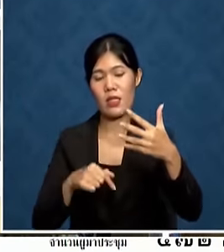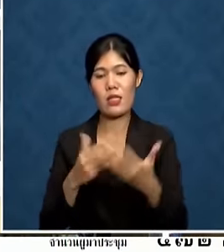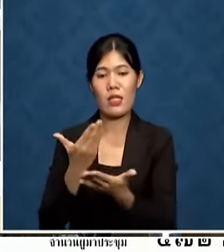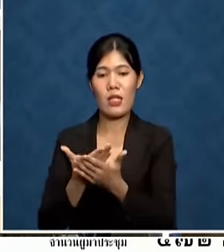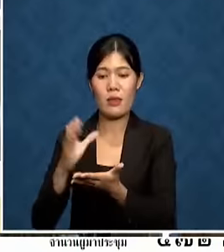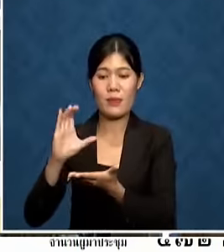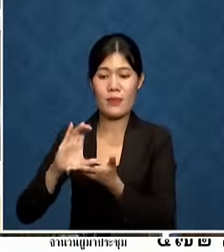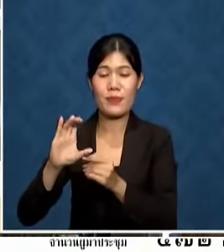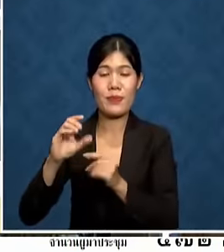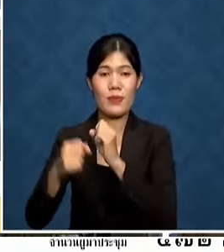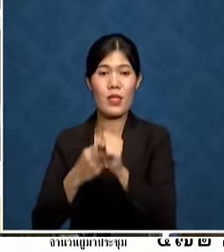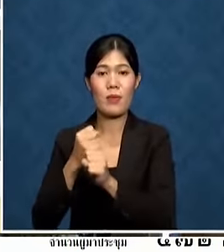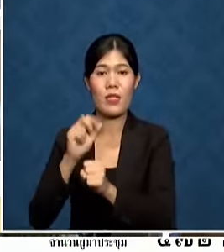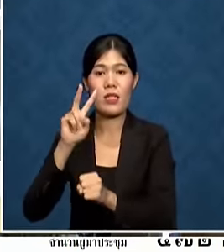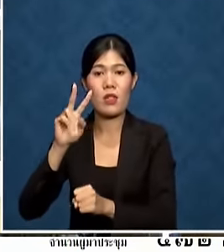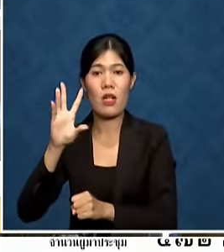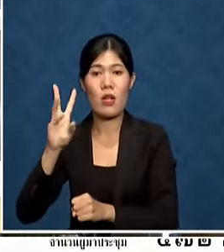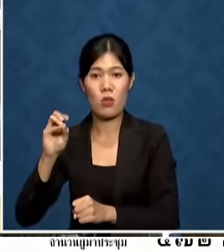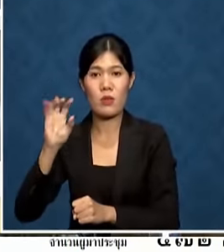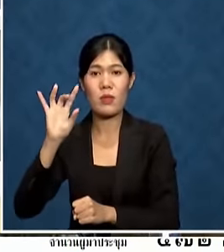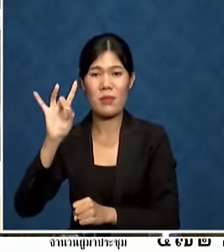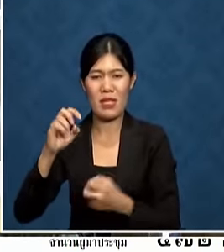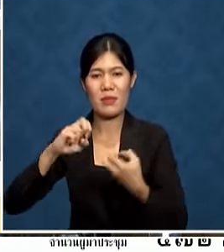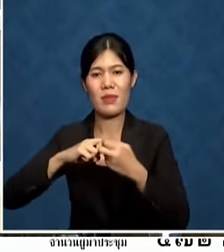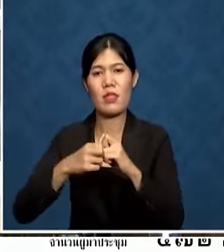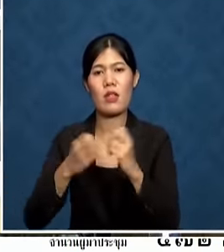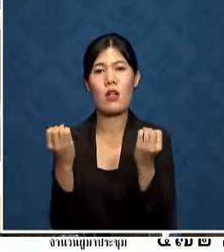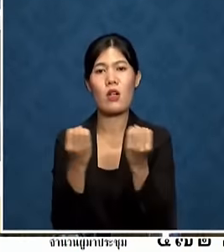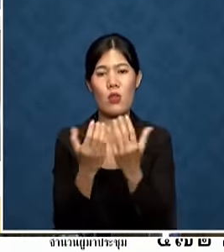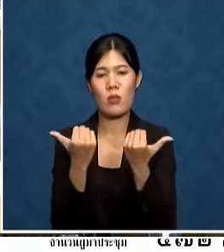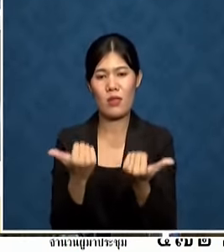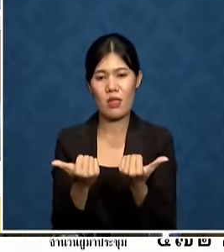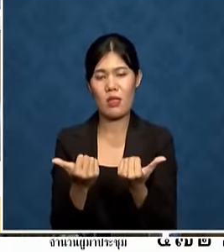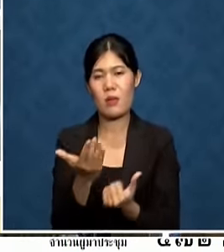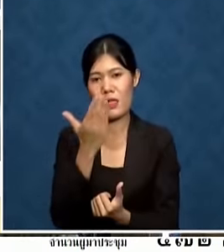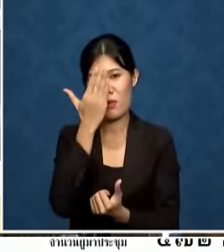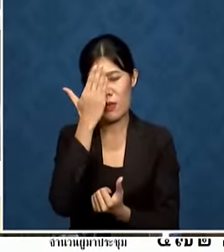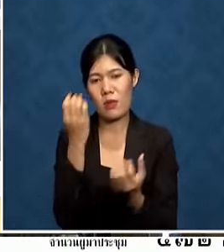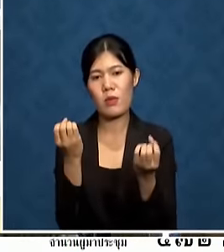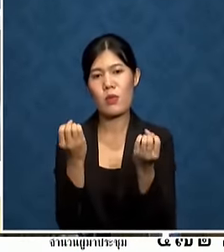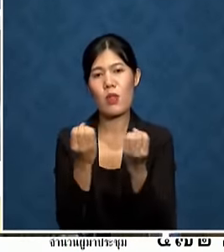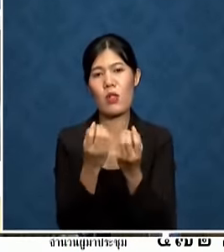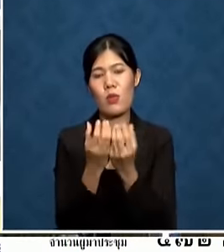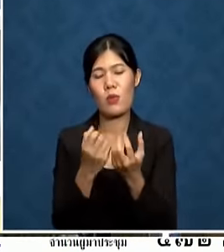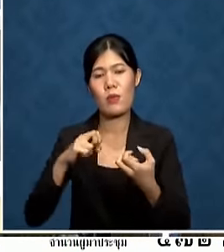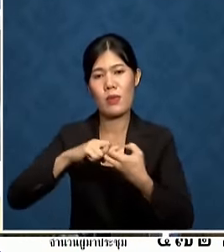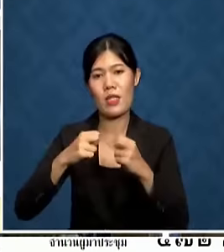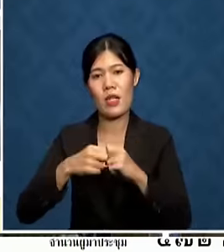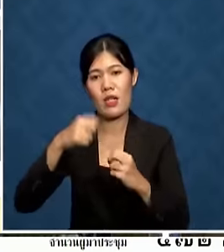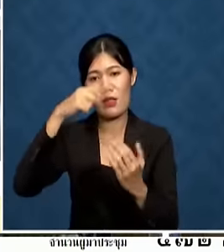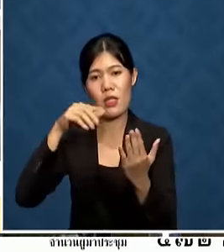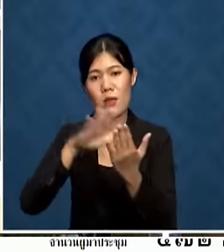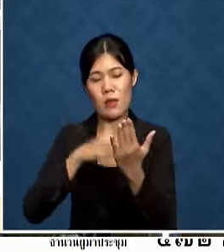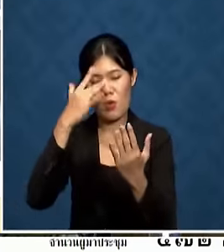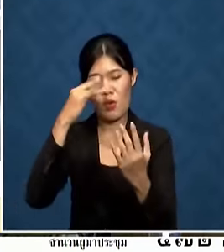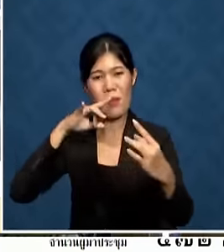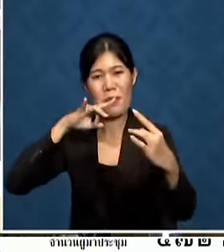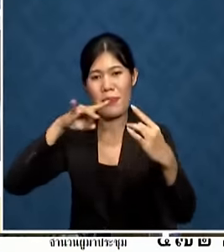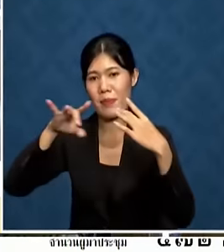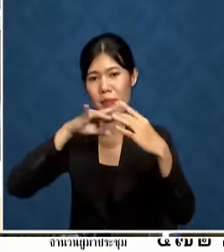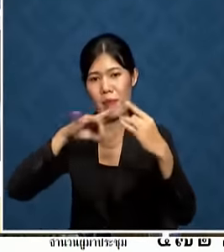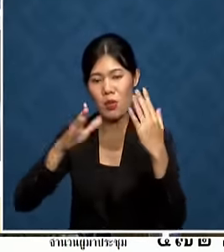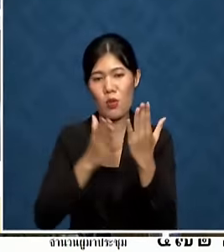ปัญหาจัดงบแบบนี้แหละครับที่เรียกว่าวิกฤตเพราะมันไม่ตอบโจทย์การพัฒนาอุตสาหกรรมไม่ตอบโจทย์การพัฒนาเศรษฐกิจ